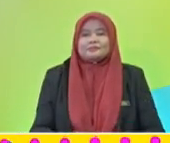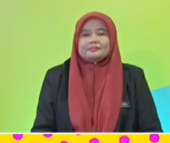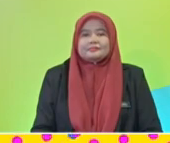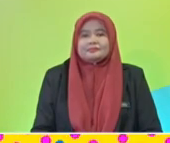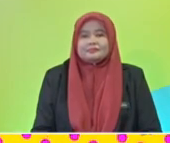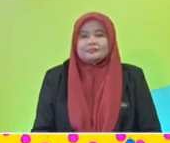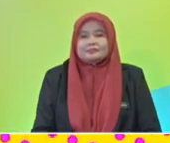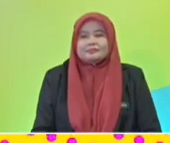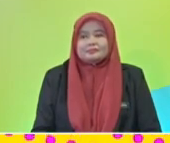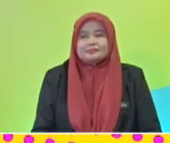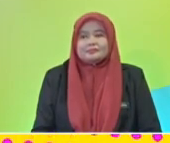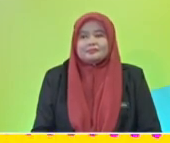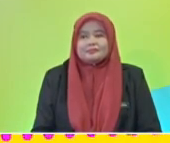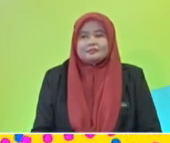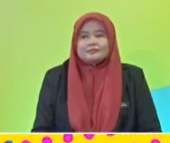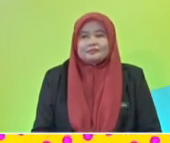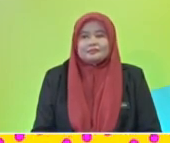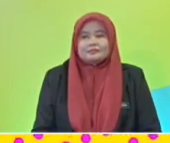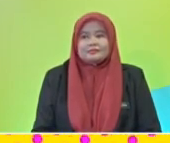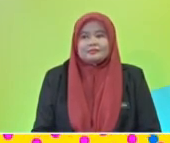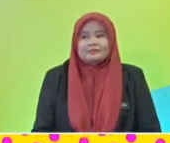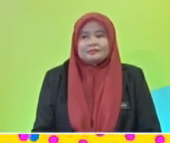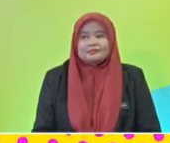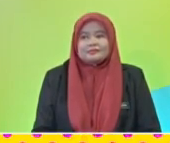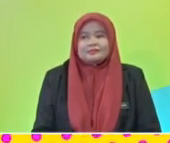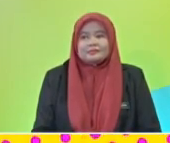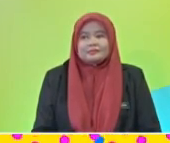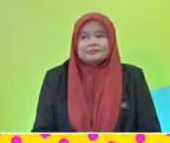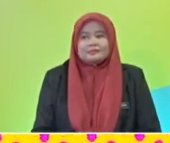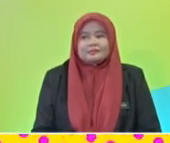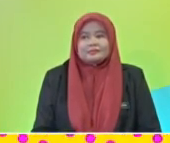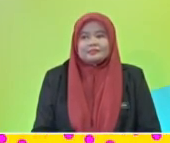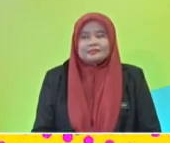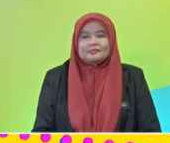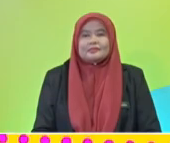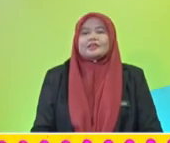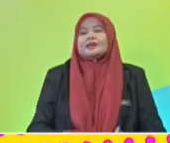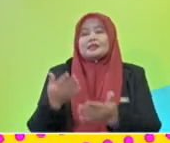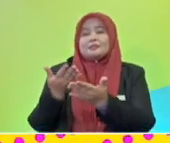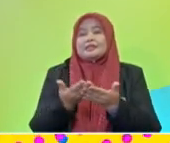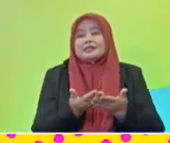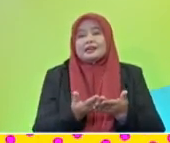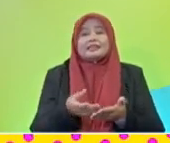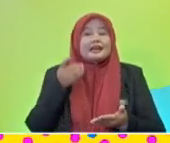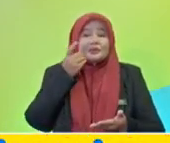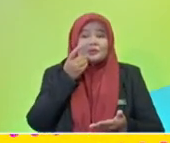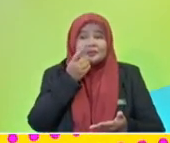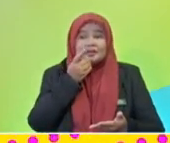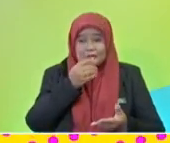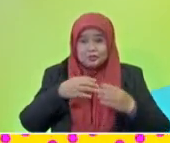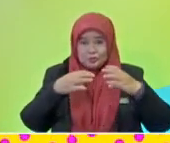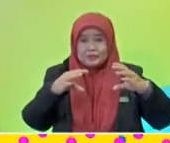hubung nampaknya ada sedikit masalah teknikal Hasana kita panggilul Cu minta danini dan